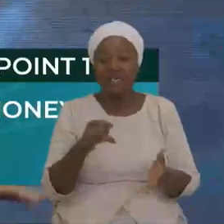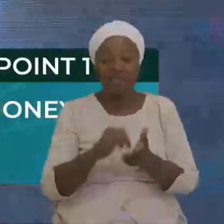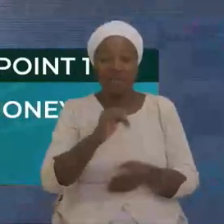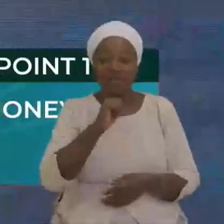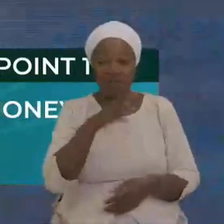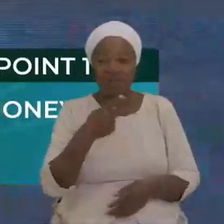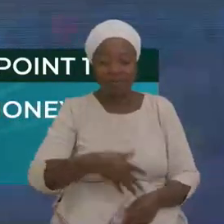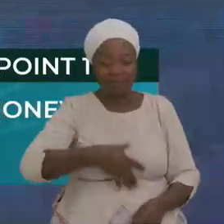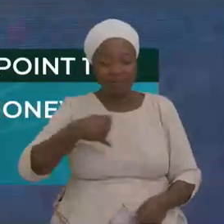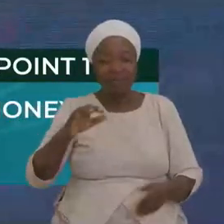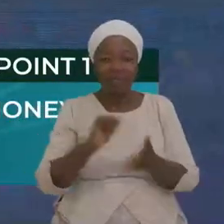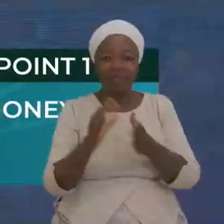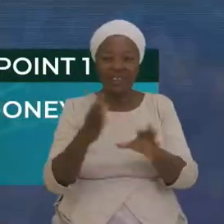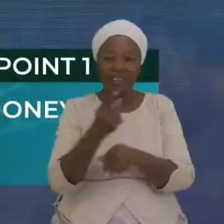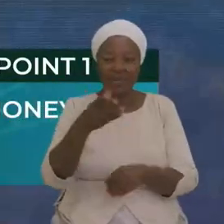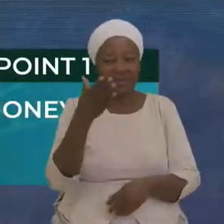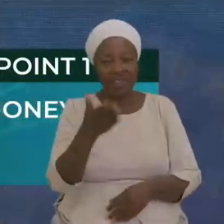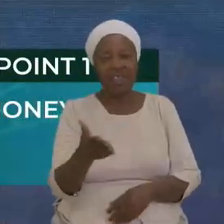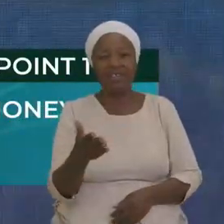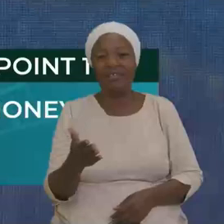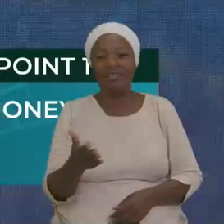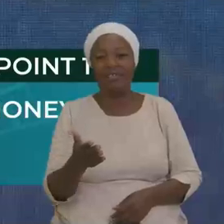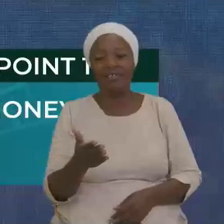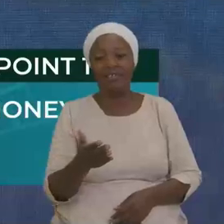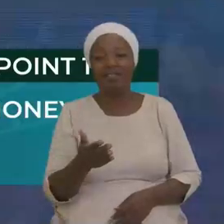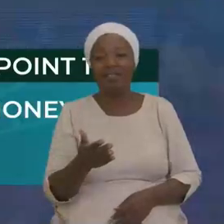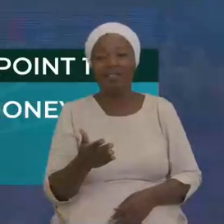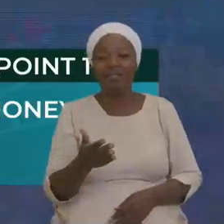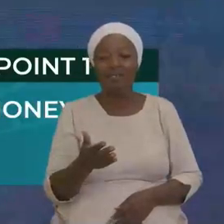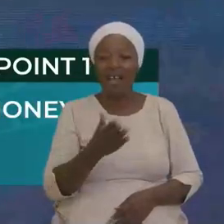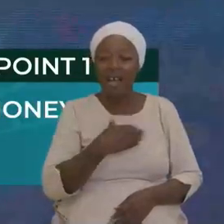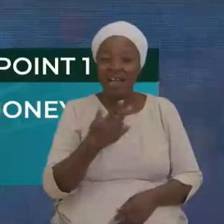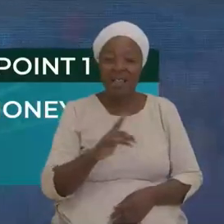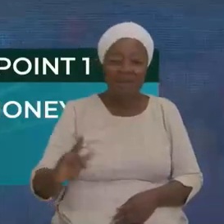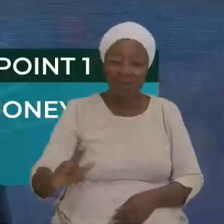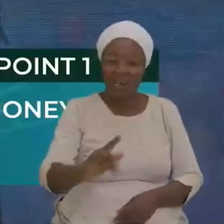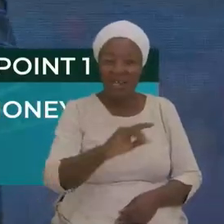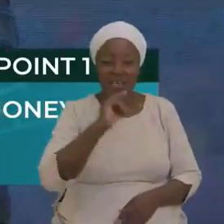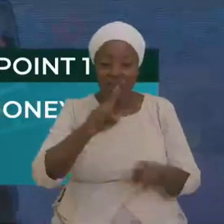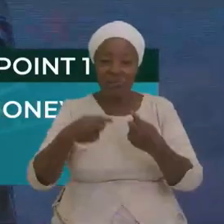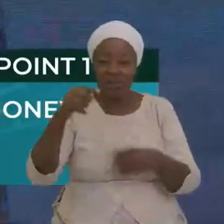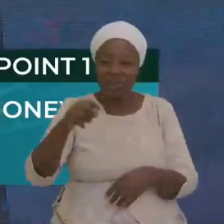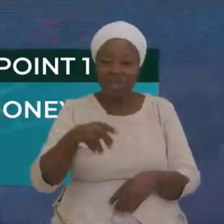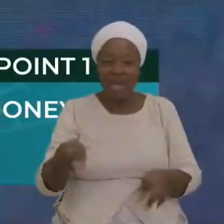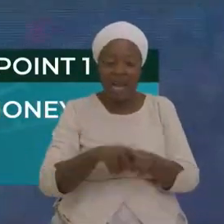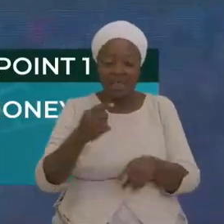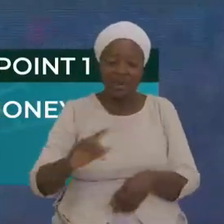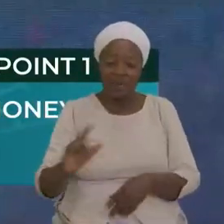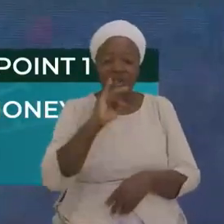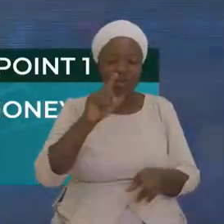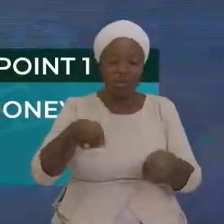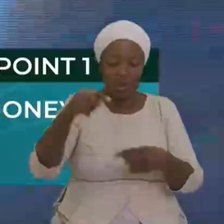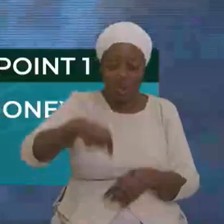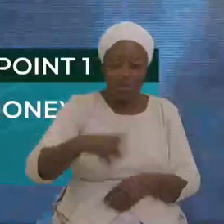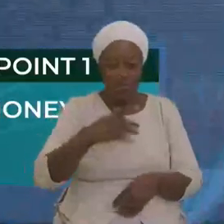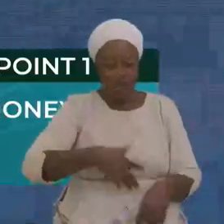Ce n'est pas les sensations là qui t'amènent à destination. Et l'avion peut-être peut baisser. Tu sens